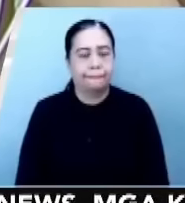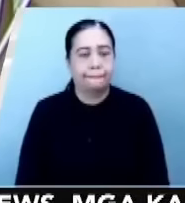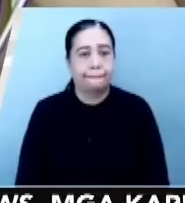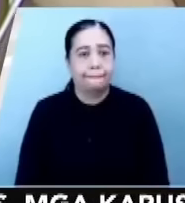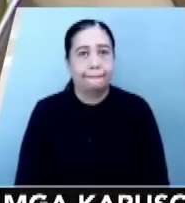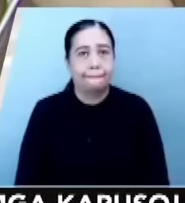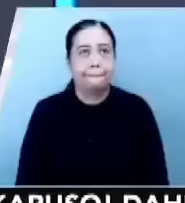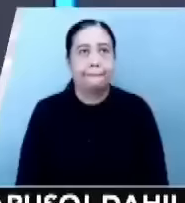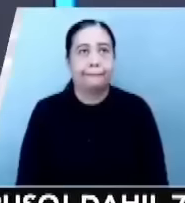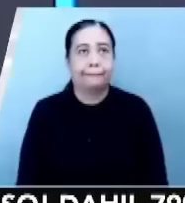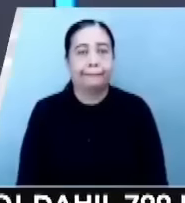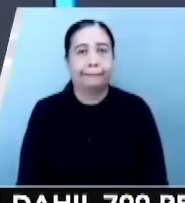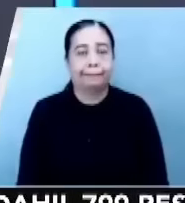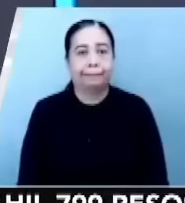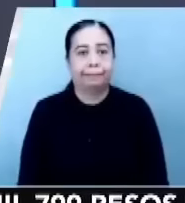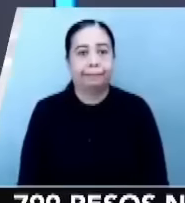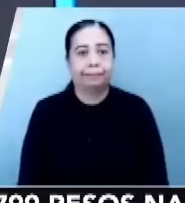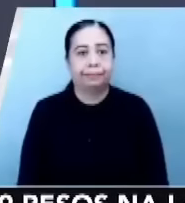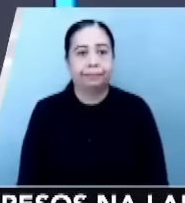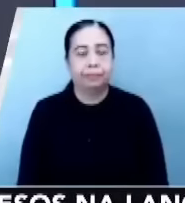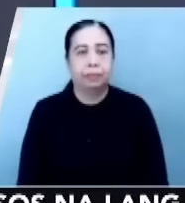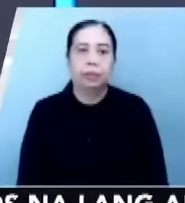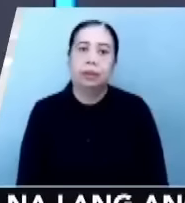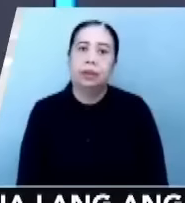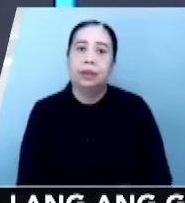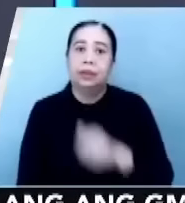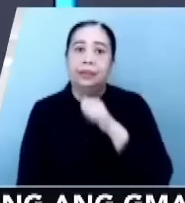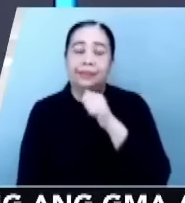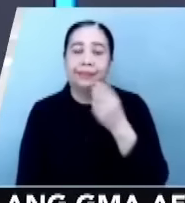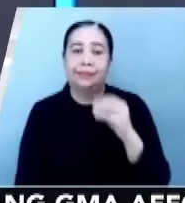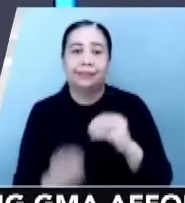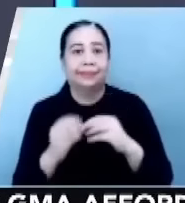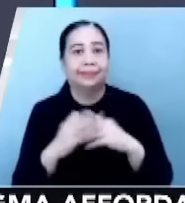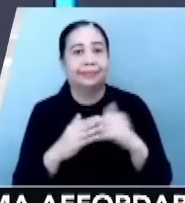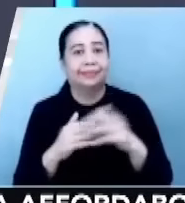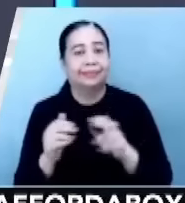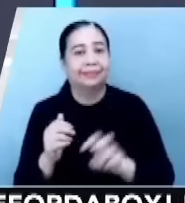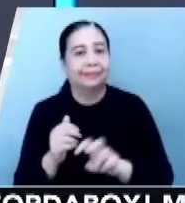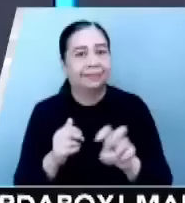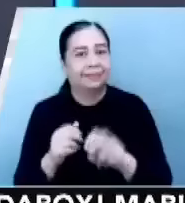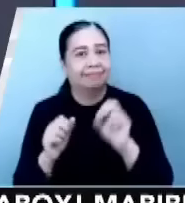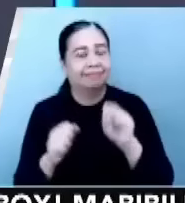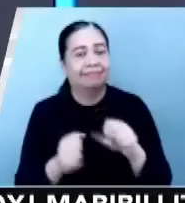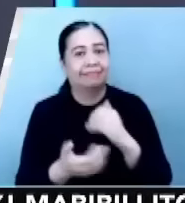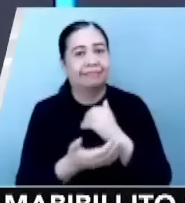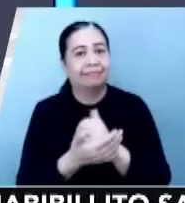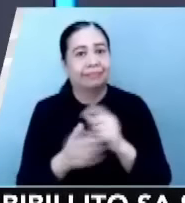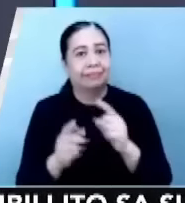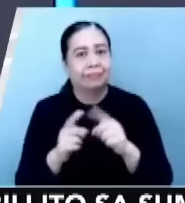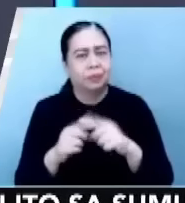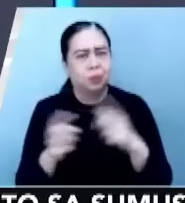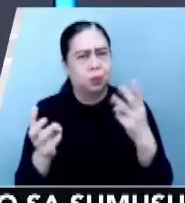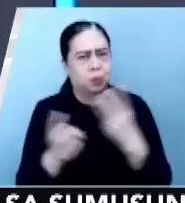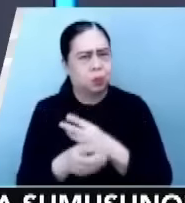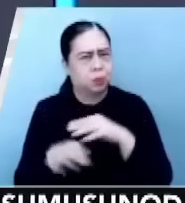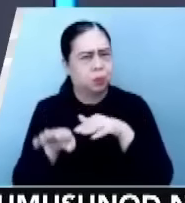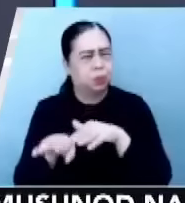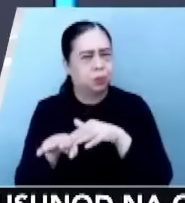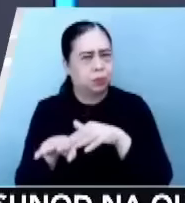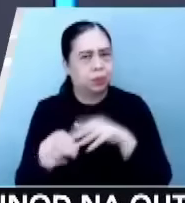horas. Hindi lang mas komportable ang biyahe, makakaiwas din sa matinding traffic ang